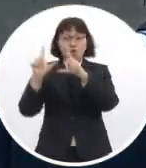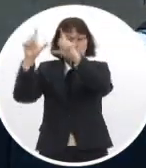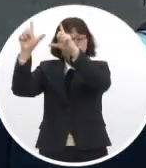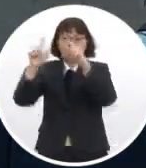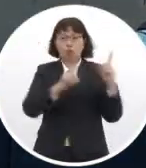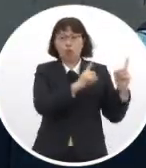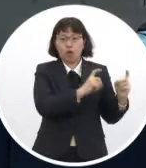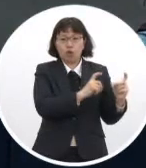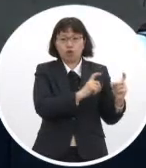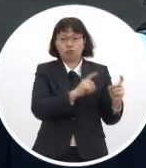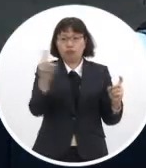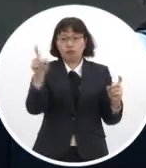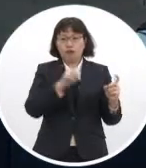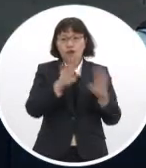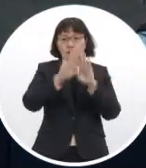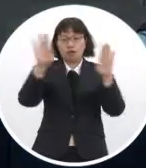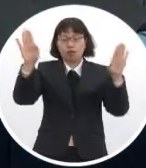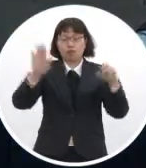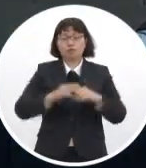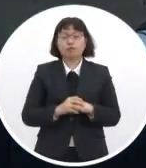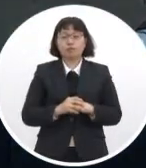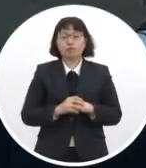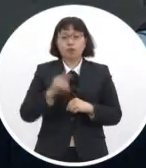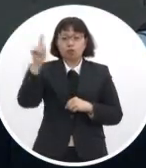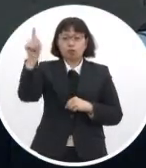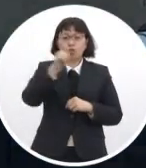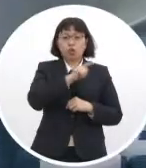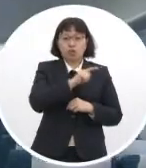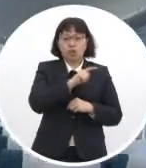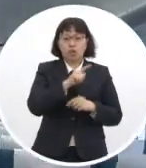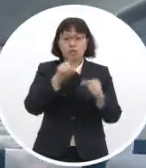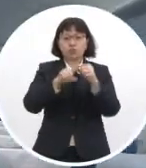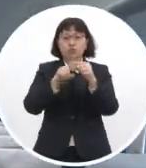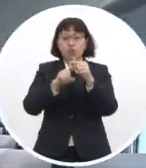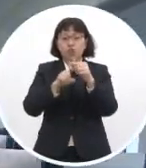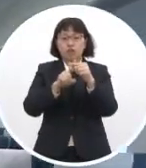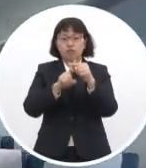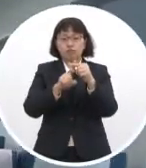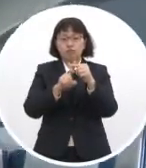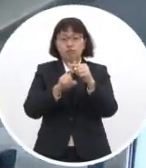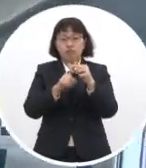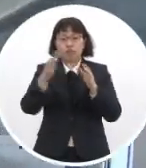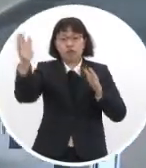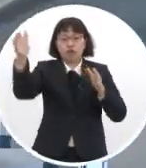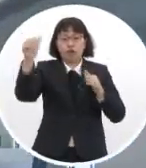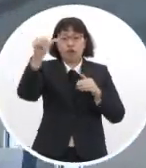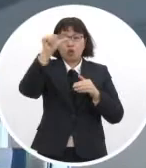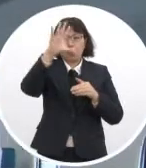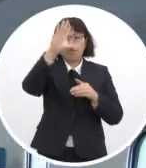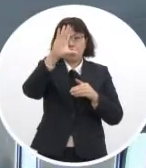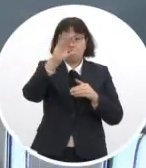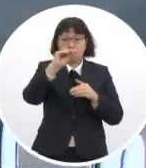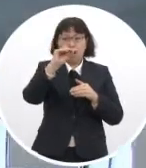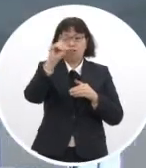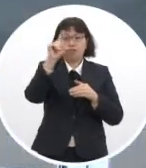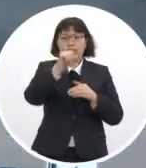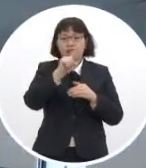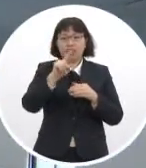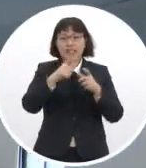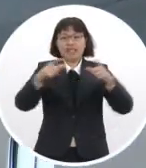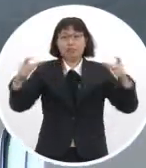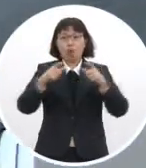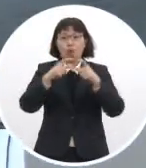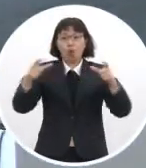都名古屋市間が開業し、首都圏から中京圏に及ぶ5000万人規模の大交流圏が誕生します